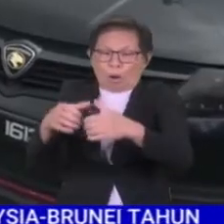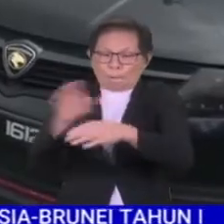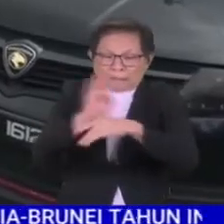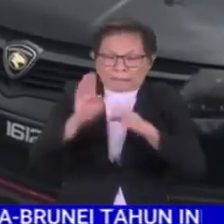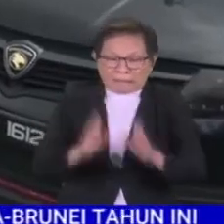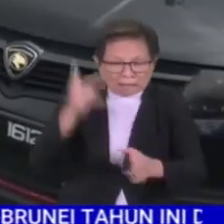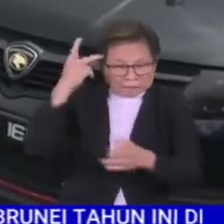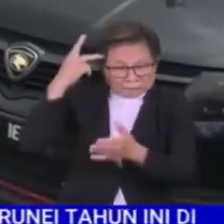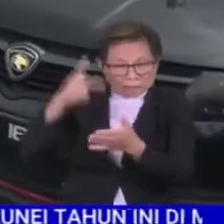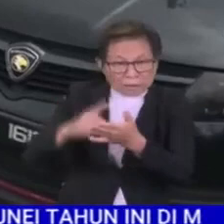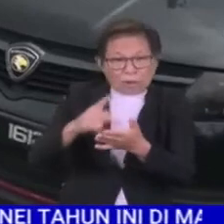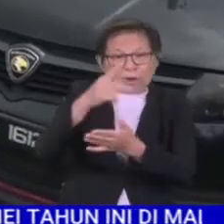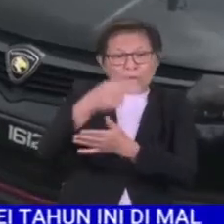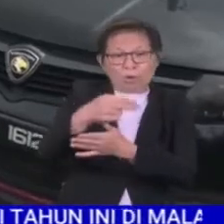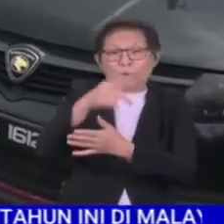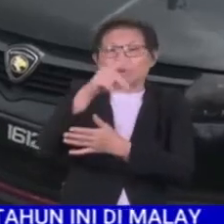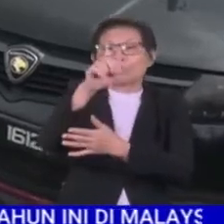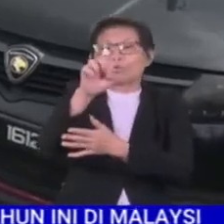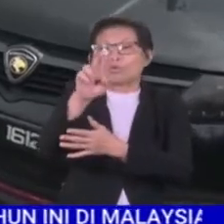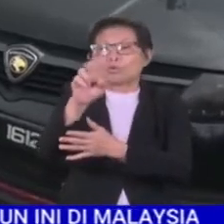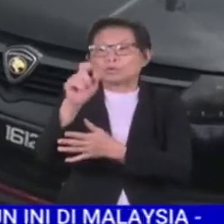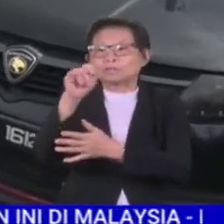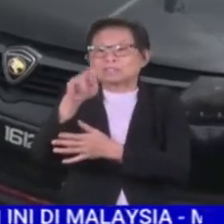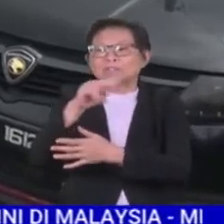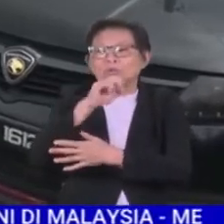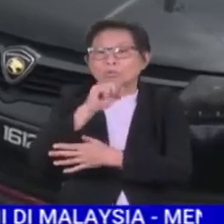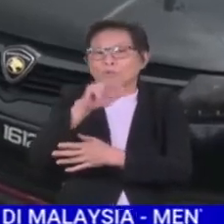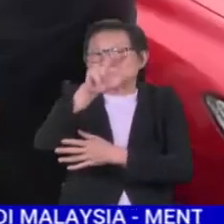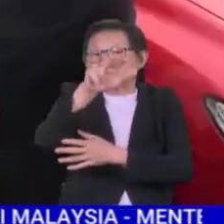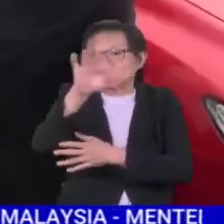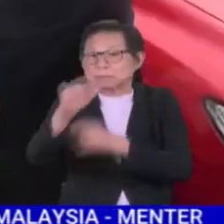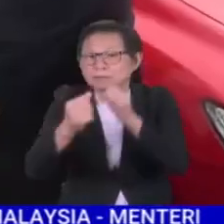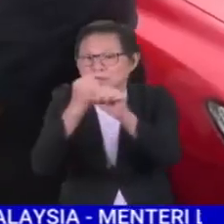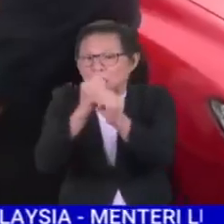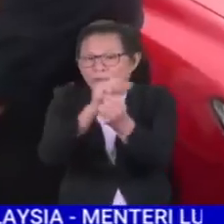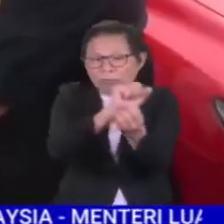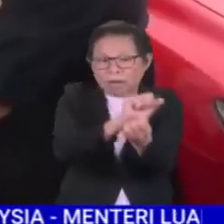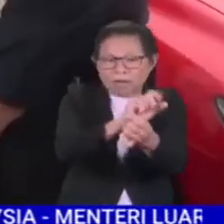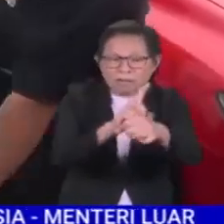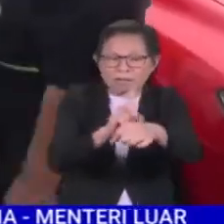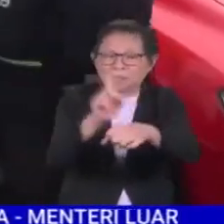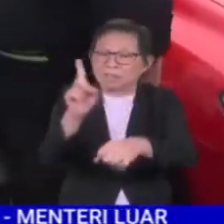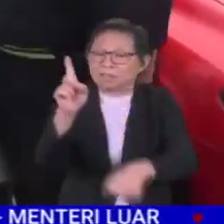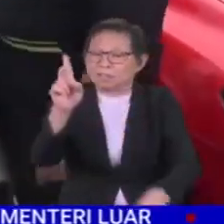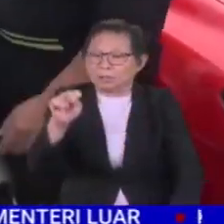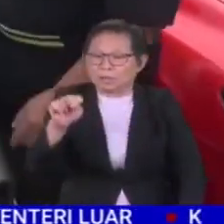peniaga dikenali sebagai Husin Hassan, 39 tahun, ditahan di Dungun.